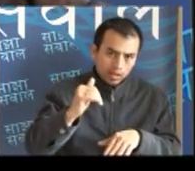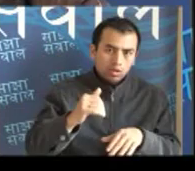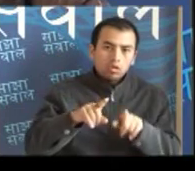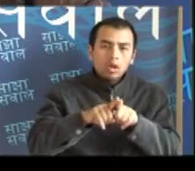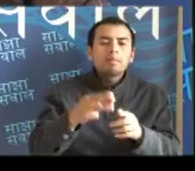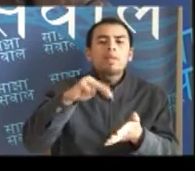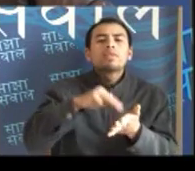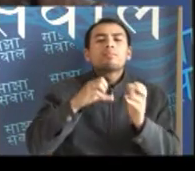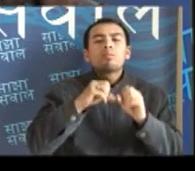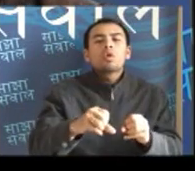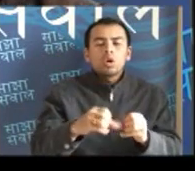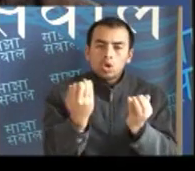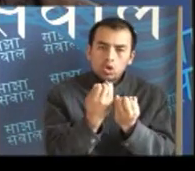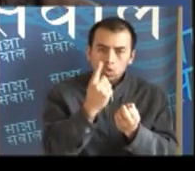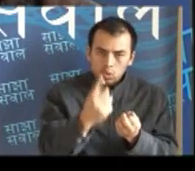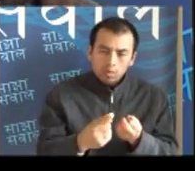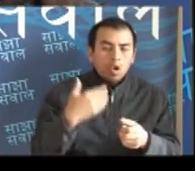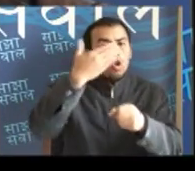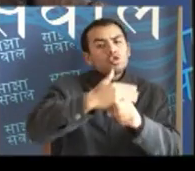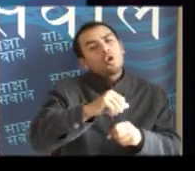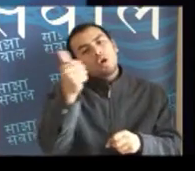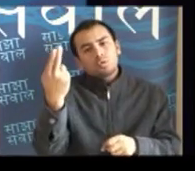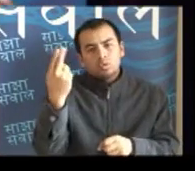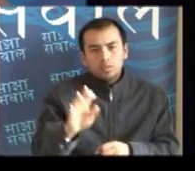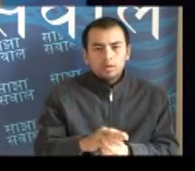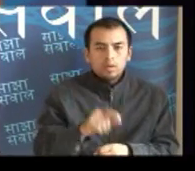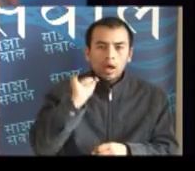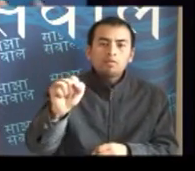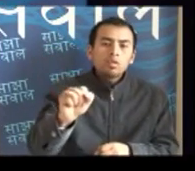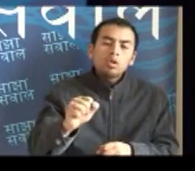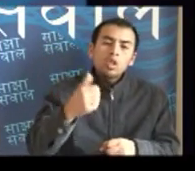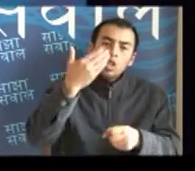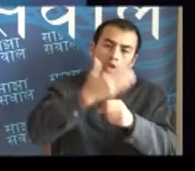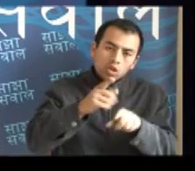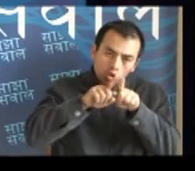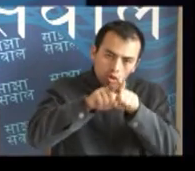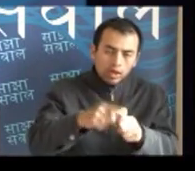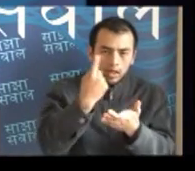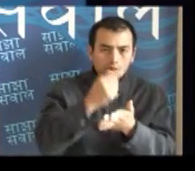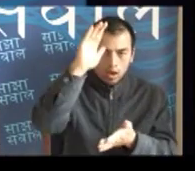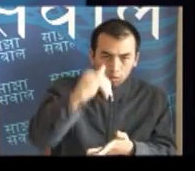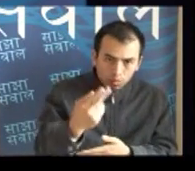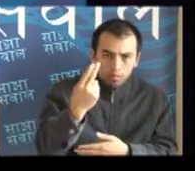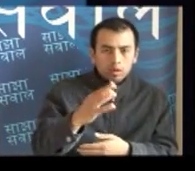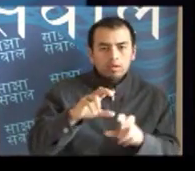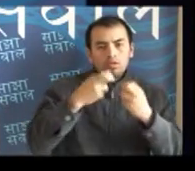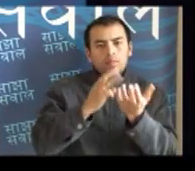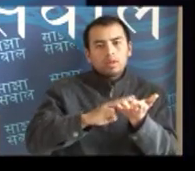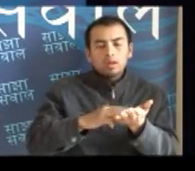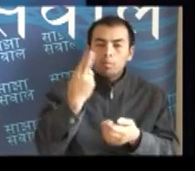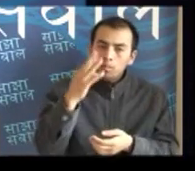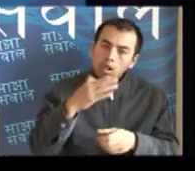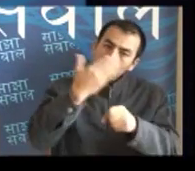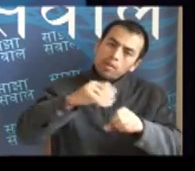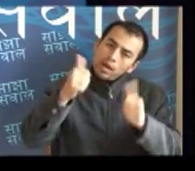मैले त्यो माध्यम मात्रै लिएर म आएको थिएँ, र मेरो लक्ष्य चाहिँ अर्कै थियो। तपाईँ आफ्नो निश्चित उद्देश्यका साथ काठमाडौँ आउनुभयो, सभासद हुनुहुन्छ, त्यो